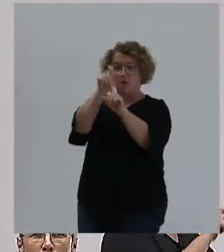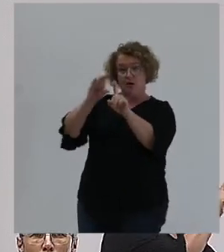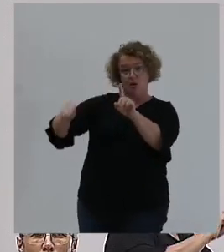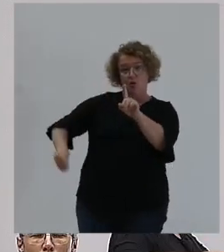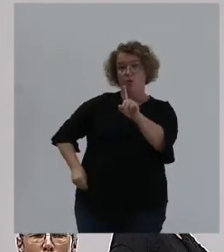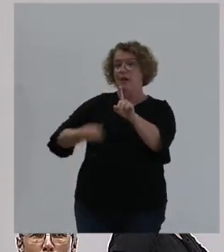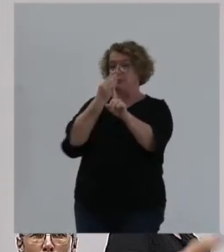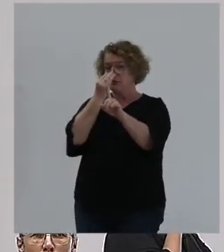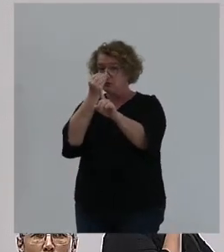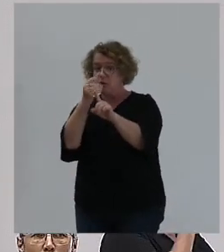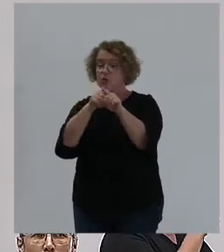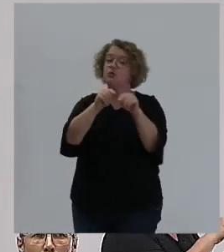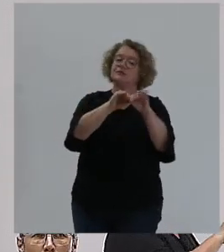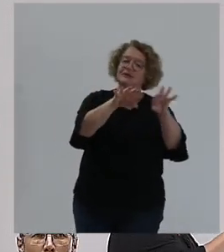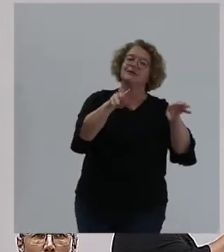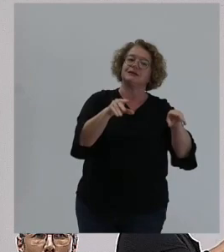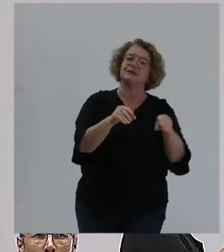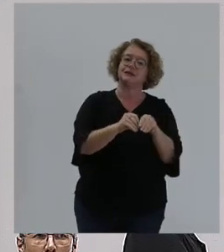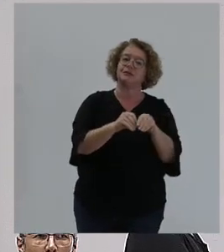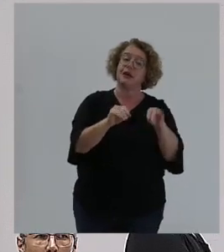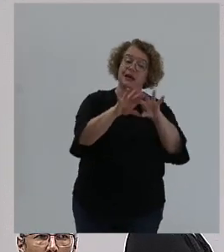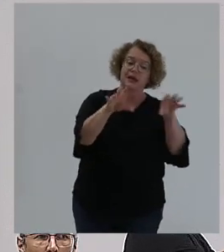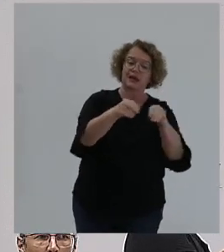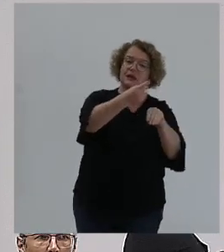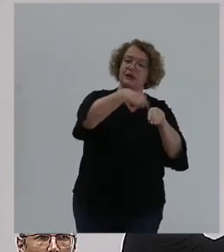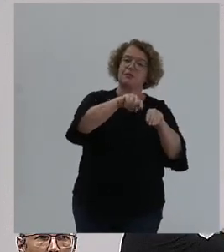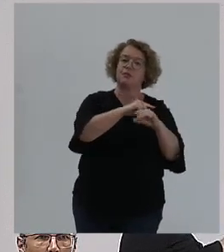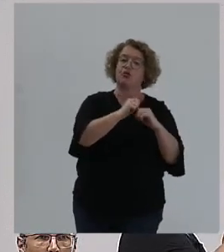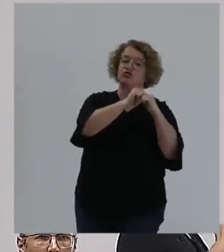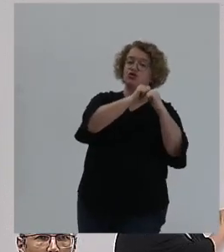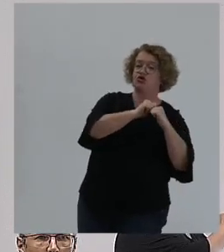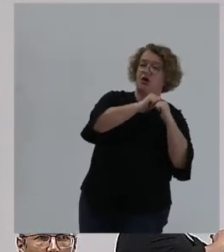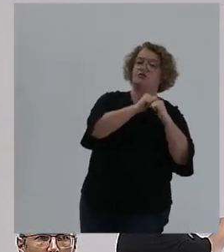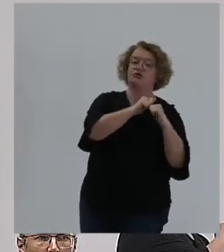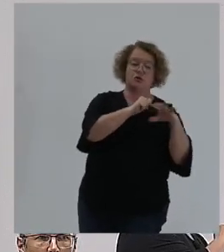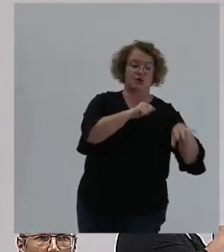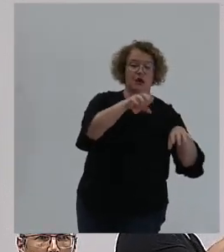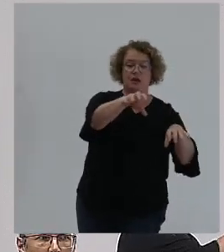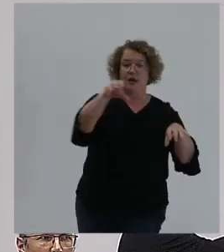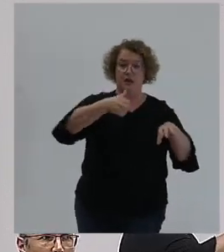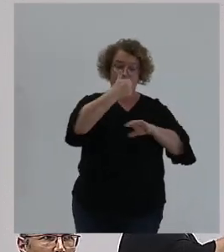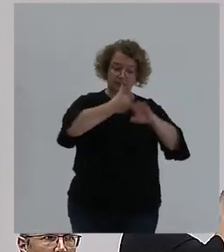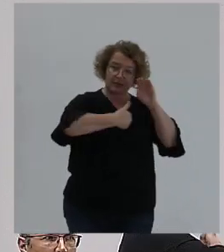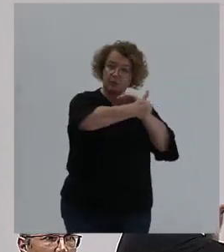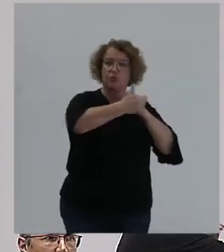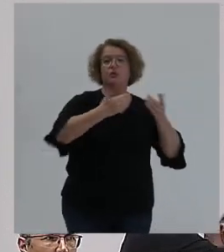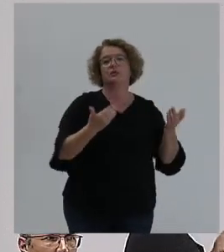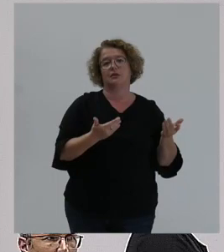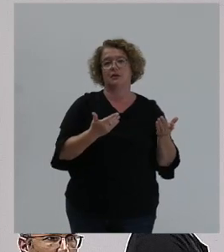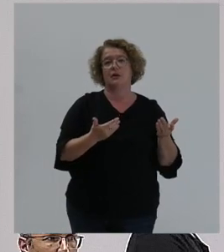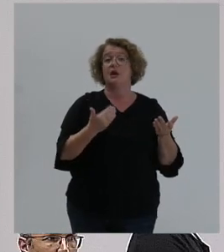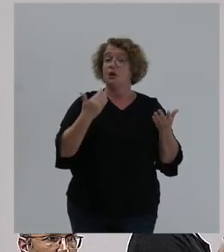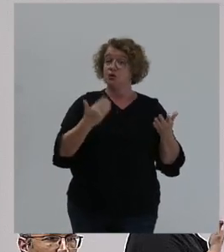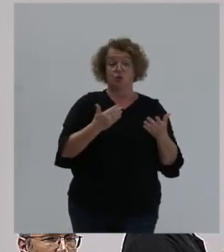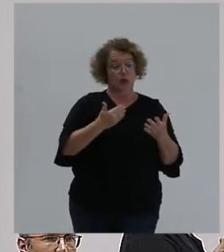présumées, mais aussi les équipes qui étaient chargées de prendre en charge tout cela étaient quand même livrées à eux-mêmes et donc devaient